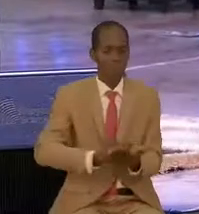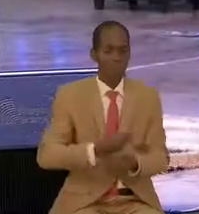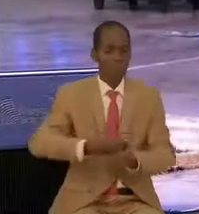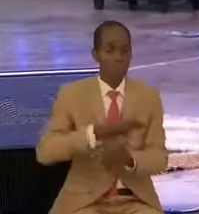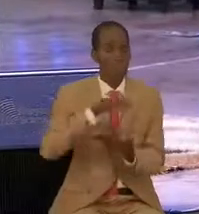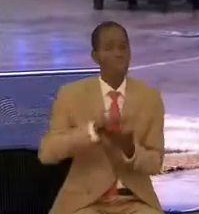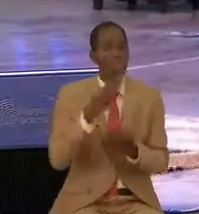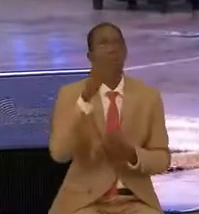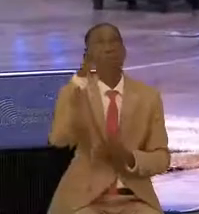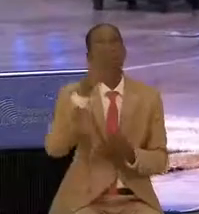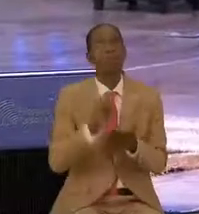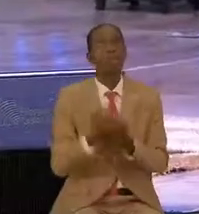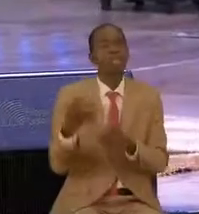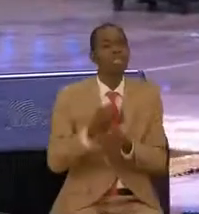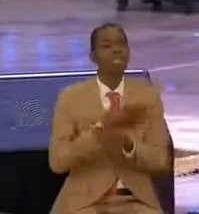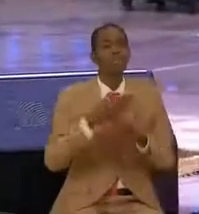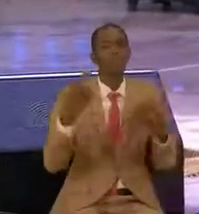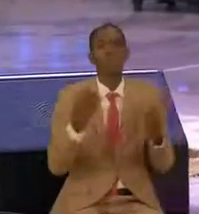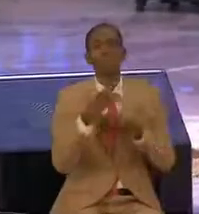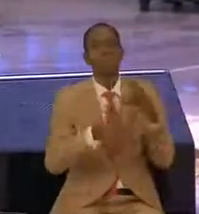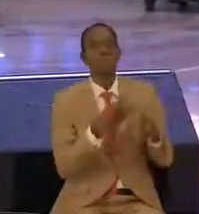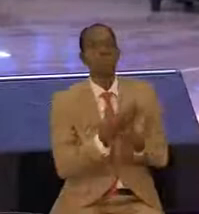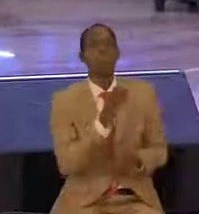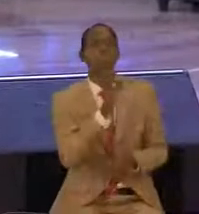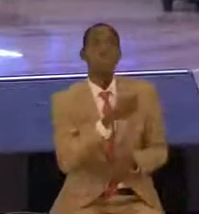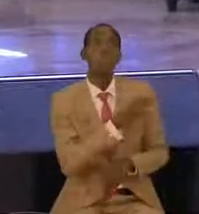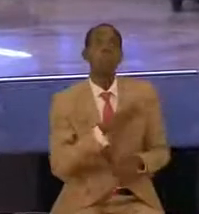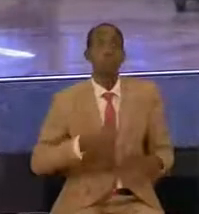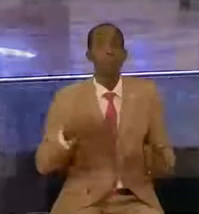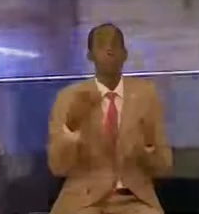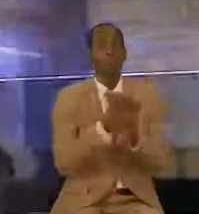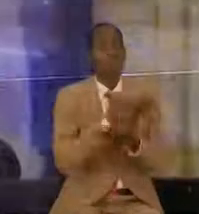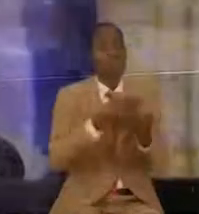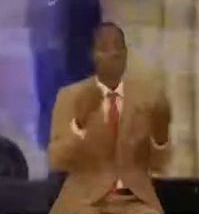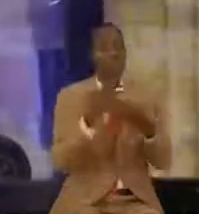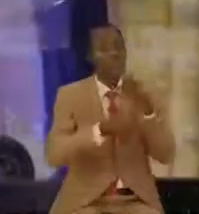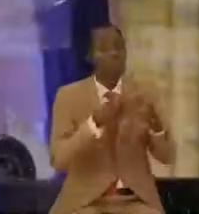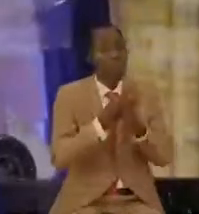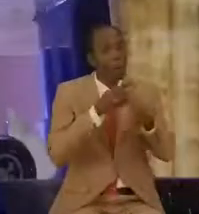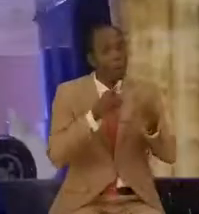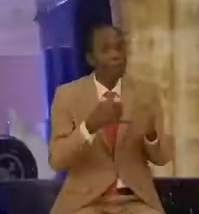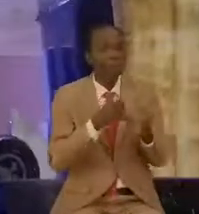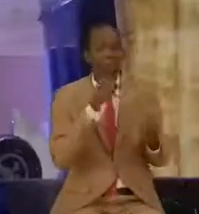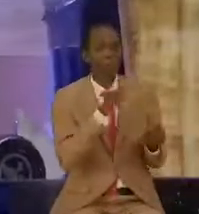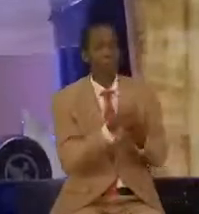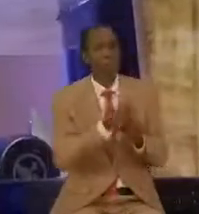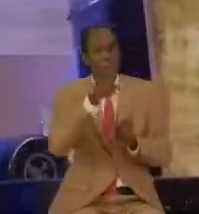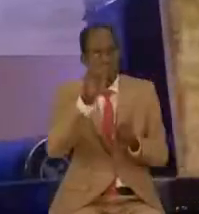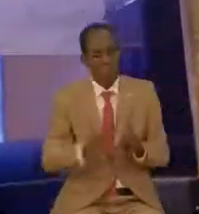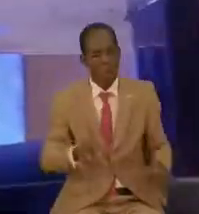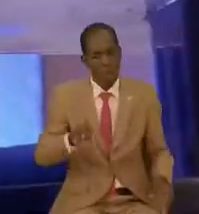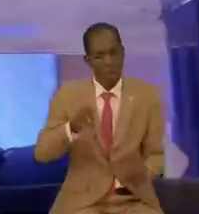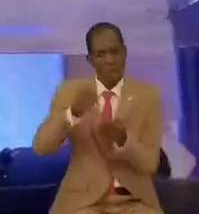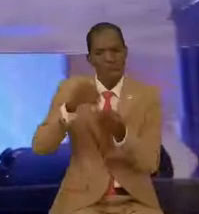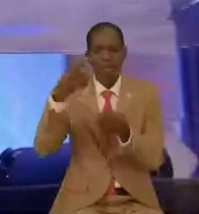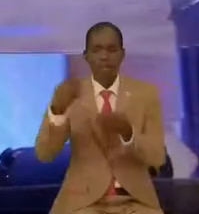sacrifice de substitution, cela ne suffit pas. Christ est devenu l'agneau de Dieu qui ôte les